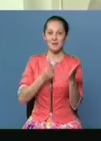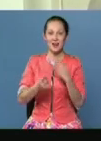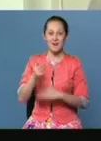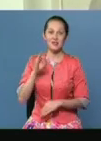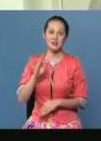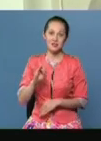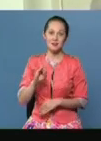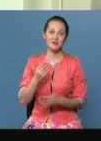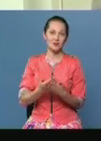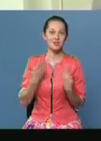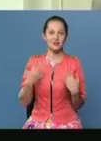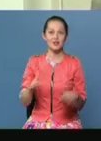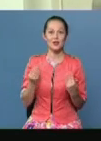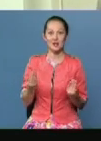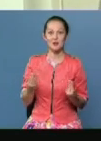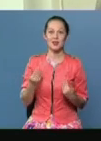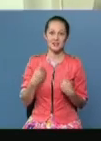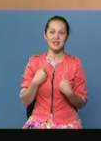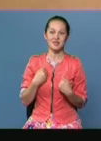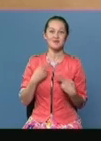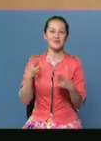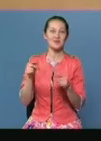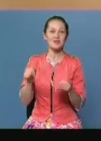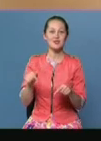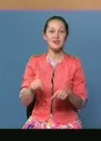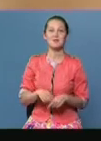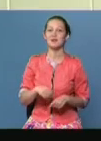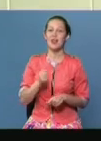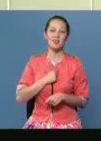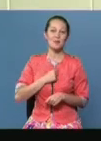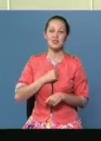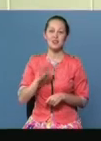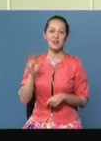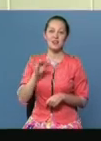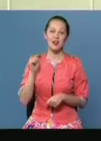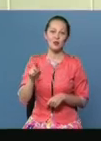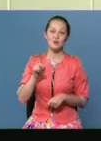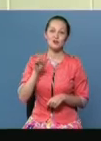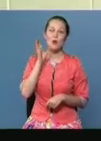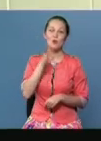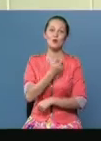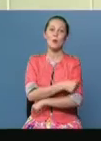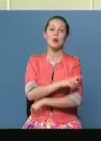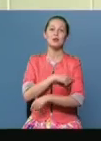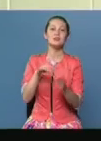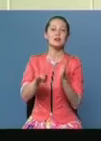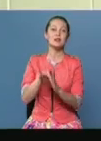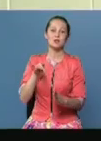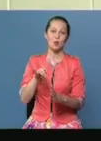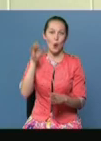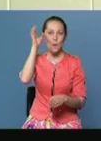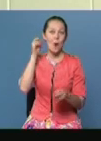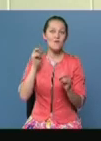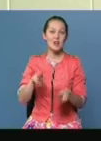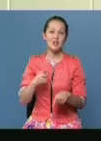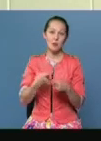и все. Теперь миллионер. Никогда не пожалела я о том, что я выбрала медицинскую профессию. Особенно то, что